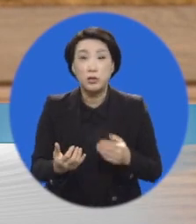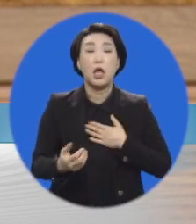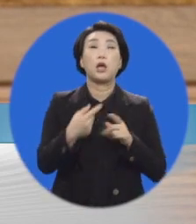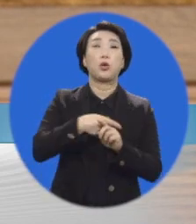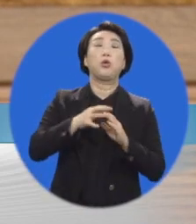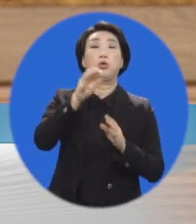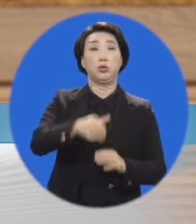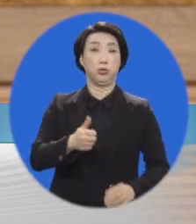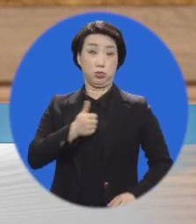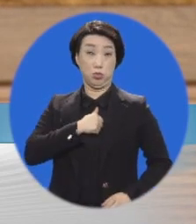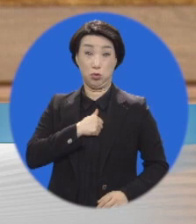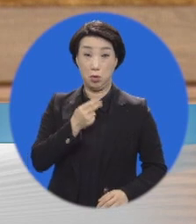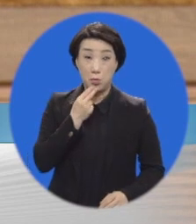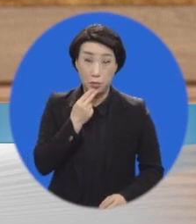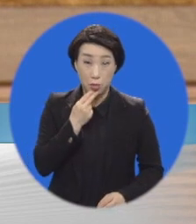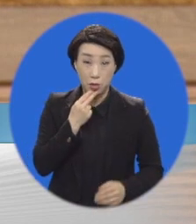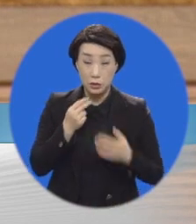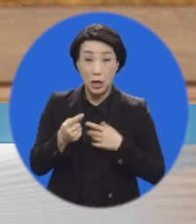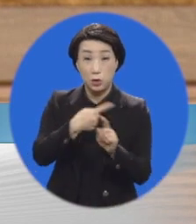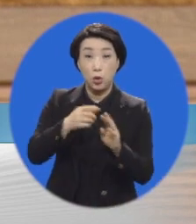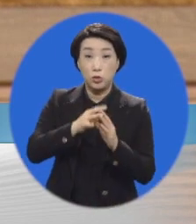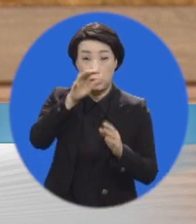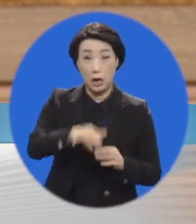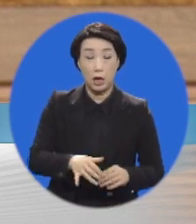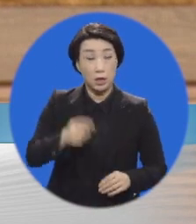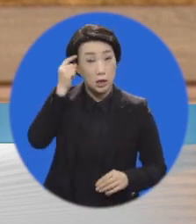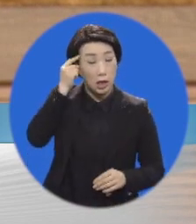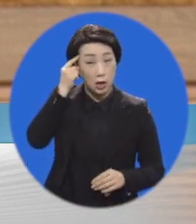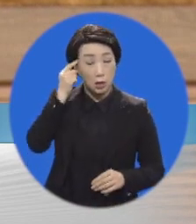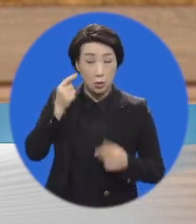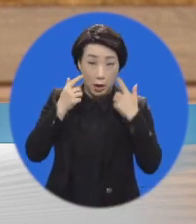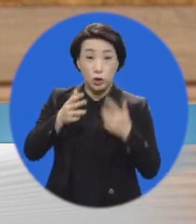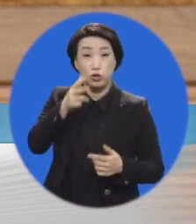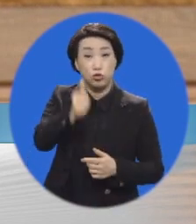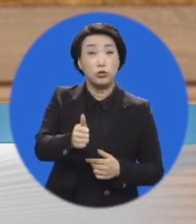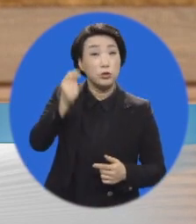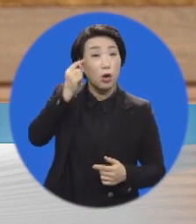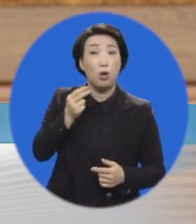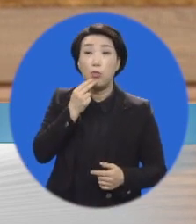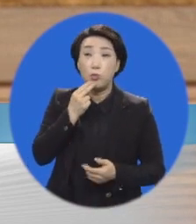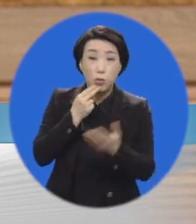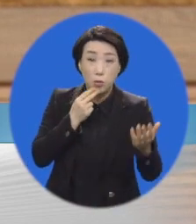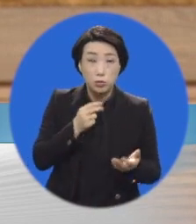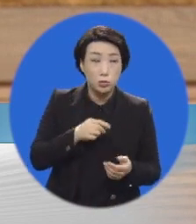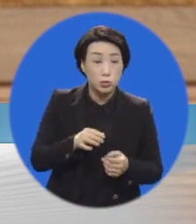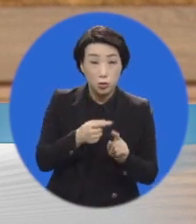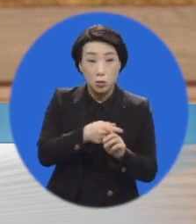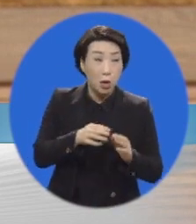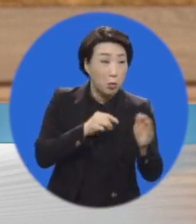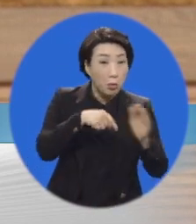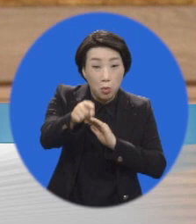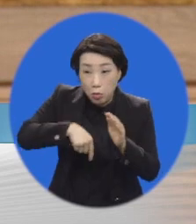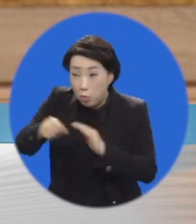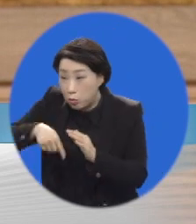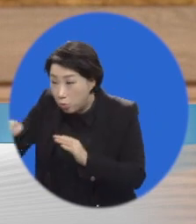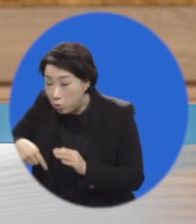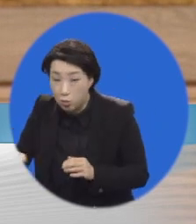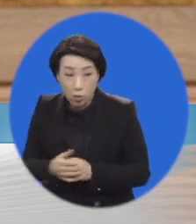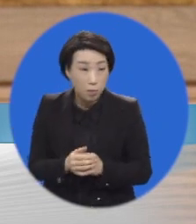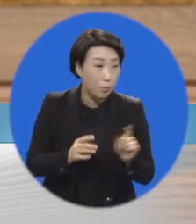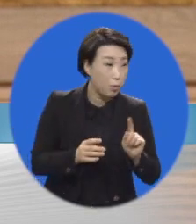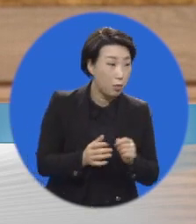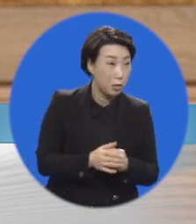정체성이 없고 자기 교회라고 하는 주체감 받는 사람들 이런 사람들은 그냥 왔다가 이리 갔다 저리 갔다